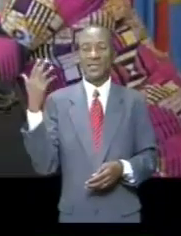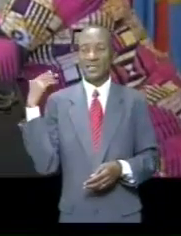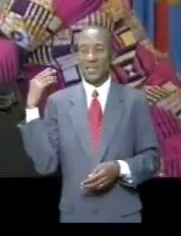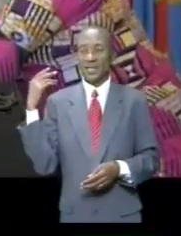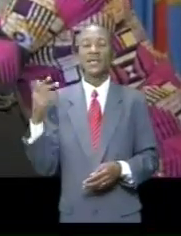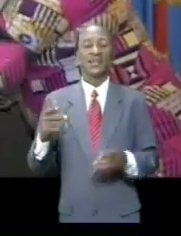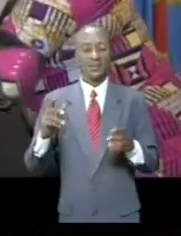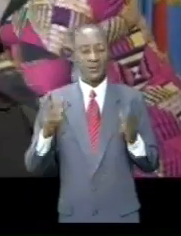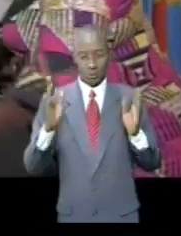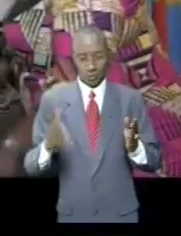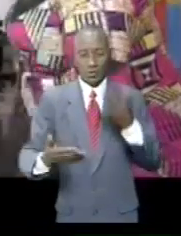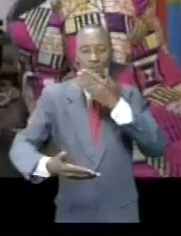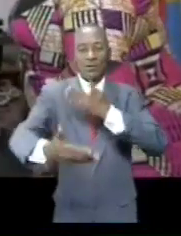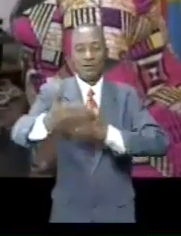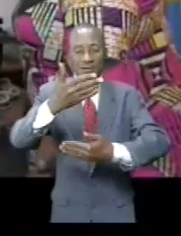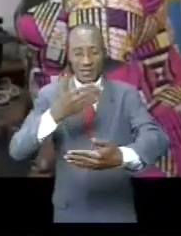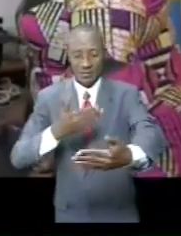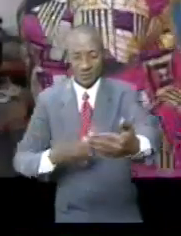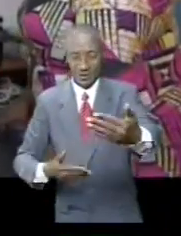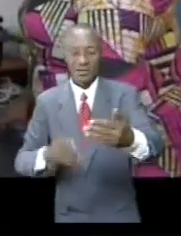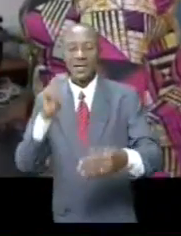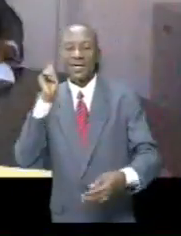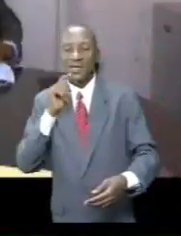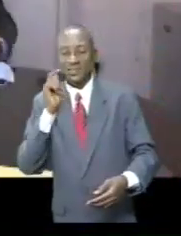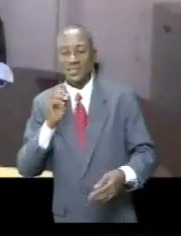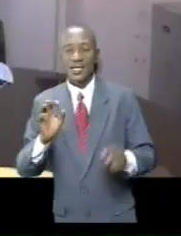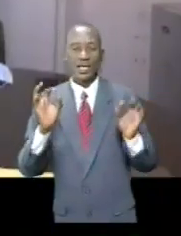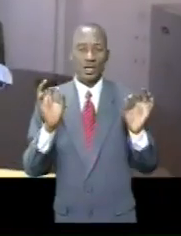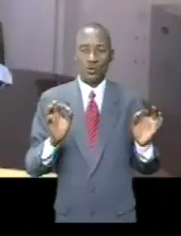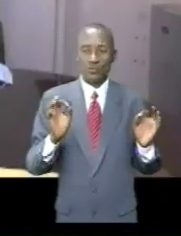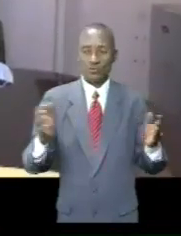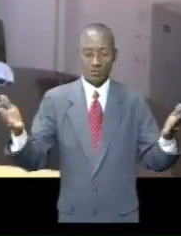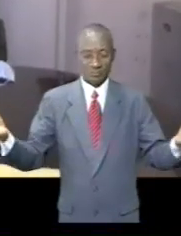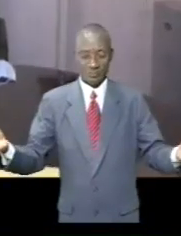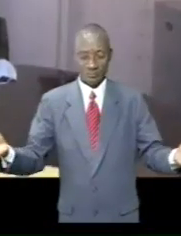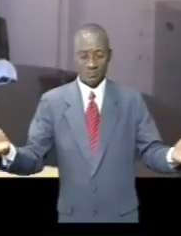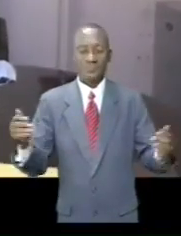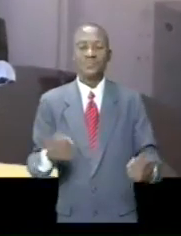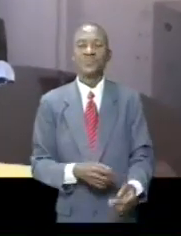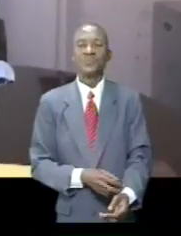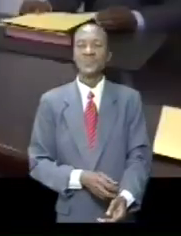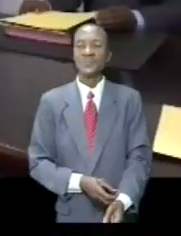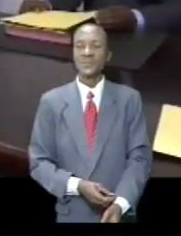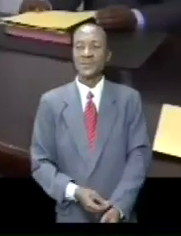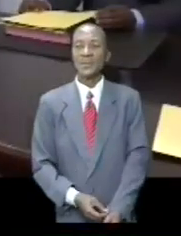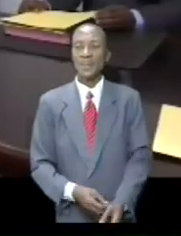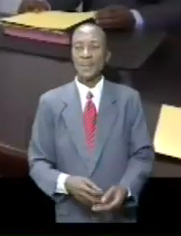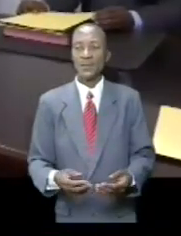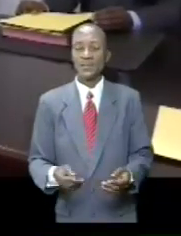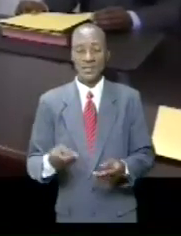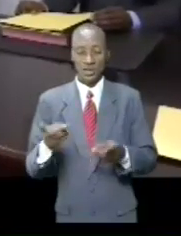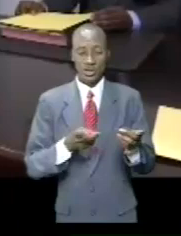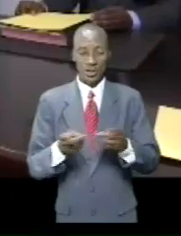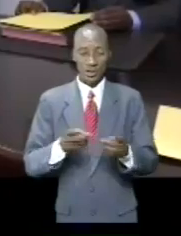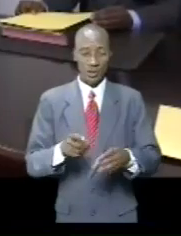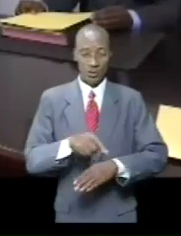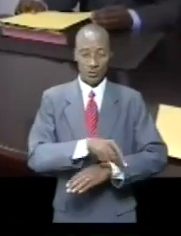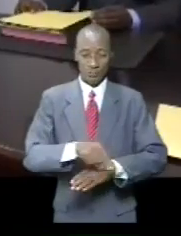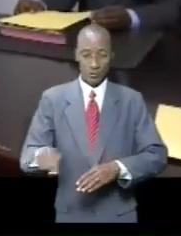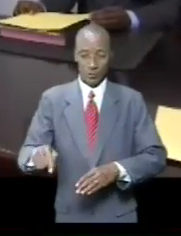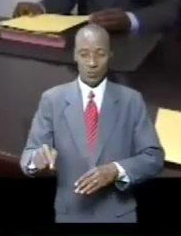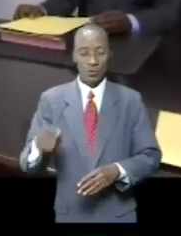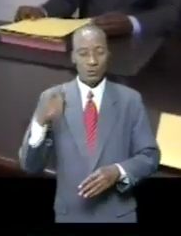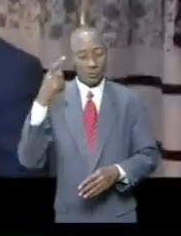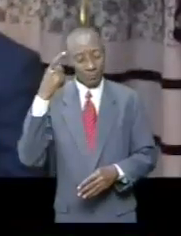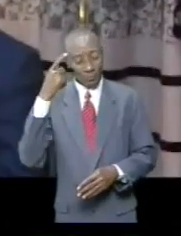brève cérémonie des remises et reprises tenue en présence de M. Emmanuel Nwanuna Bin Assoumani, directeur du cabinet du vice-premier